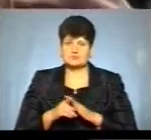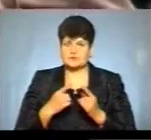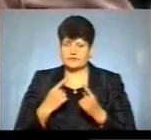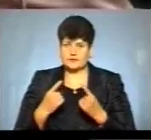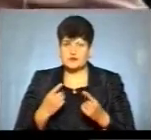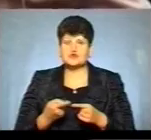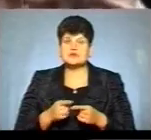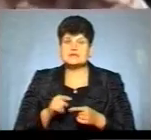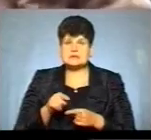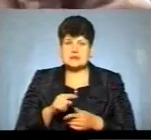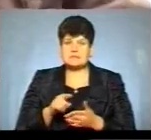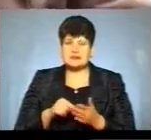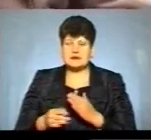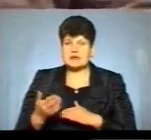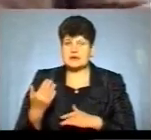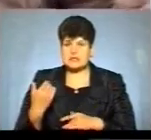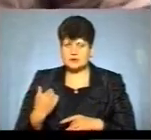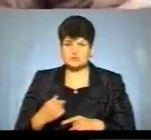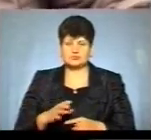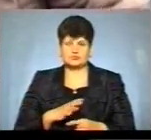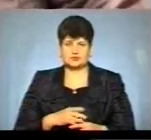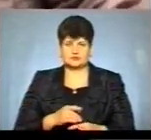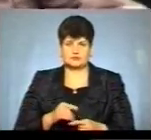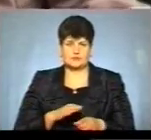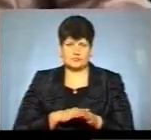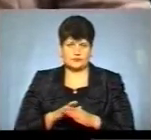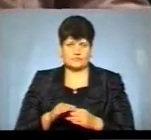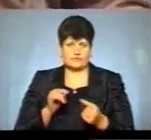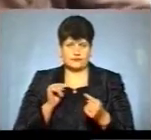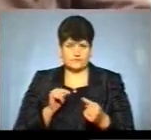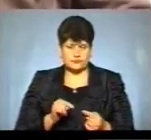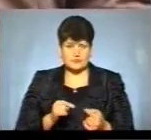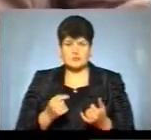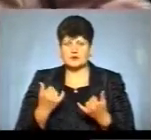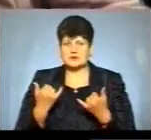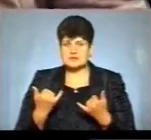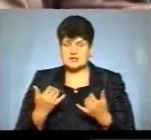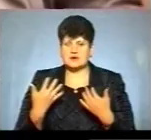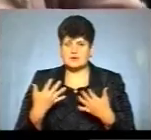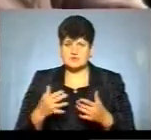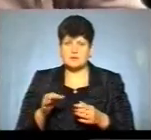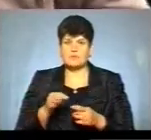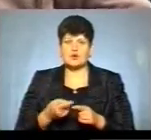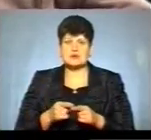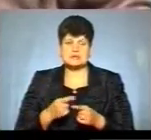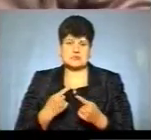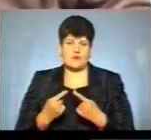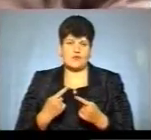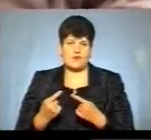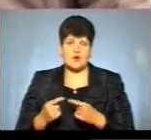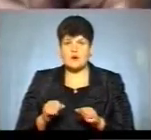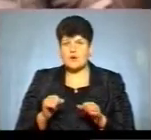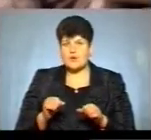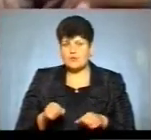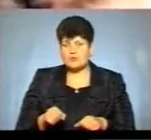Якщо це питання раніше категорично замовчувалося, то принаймні зараз вже про це говорять. Можливо, іноді